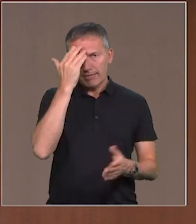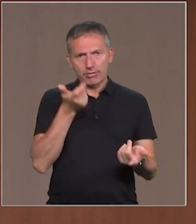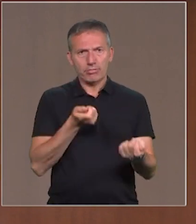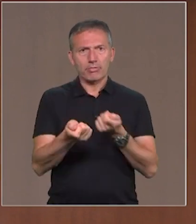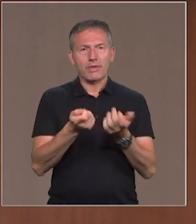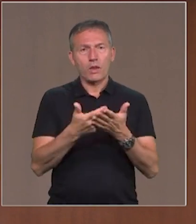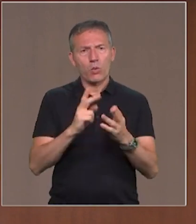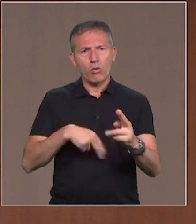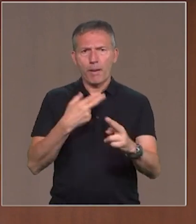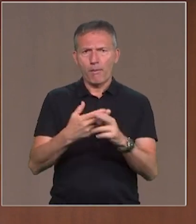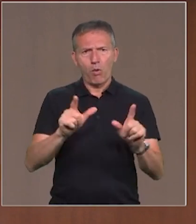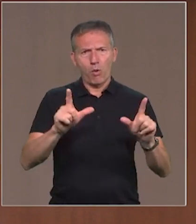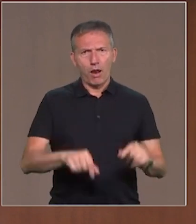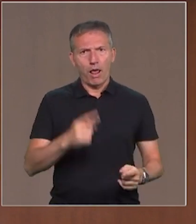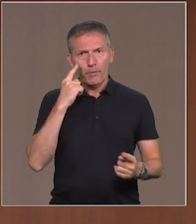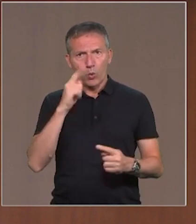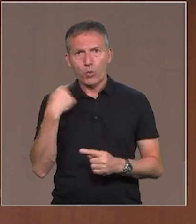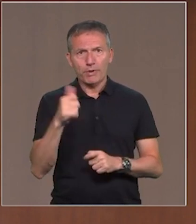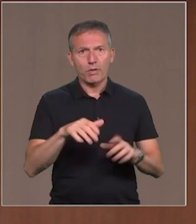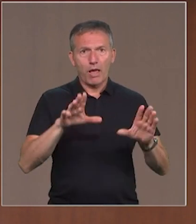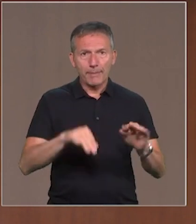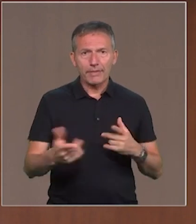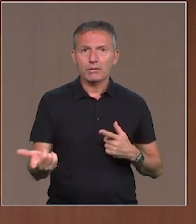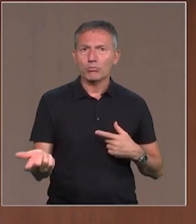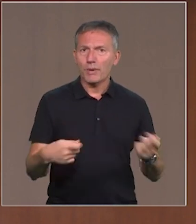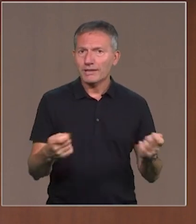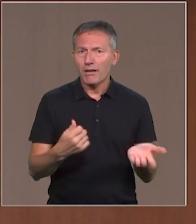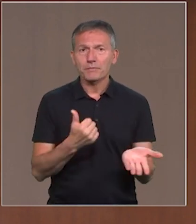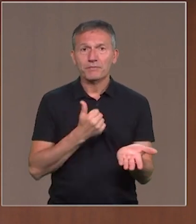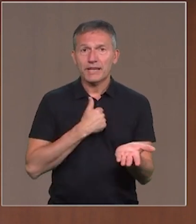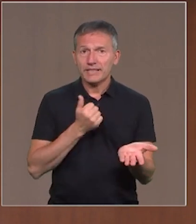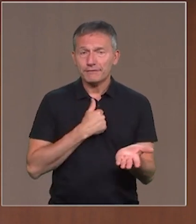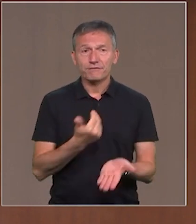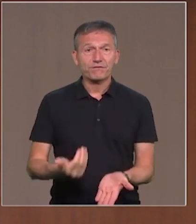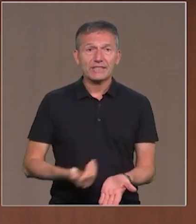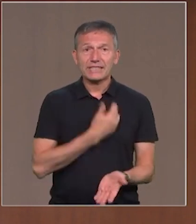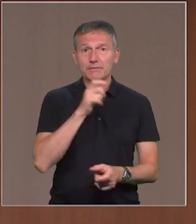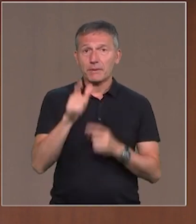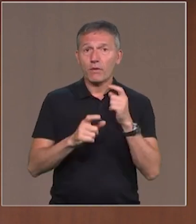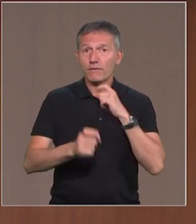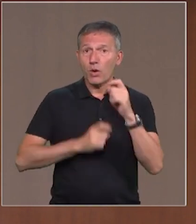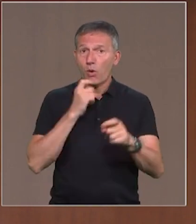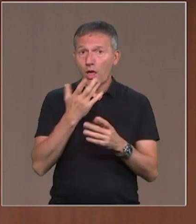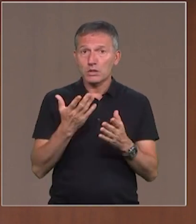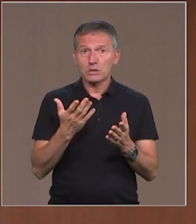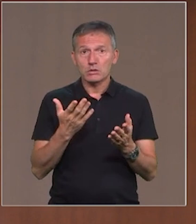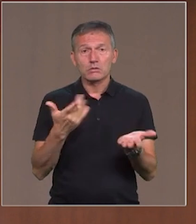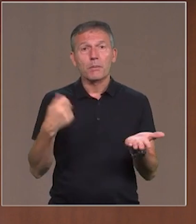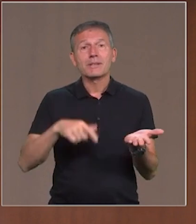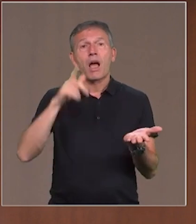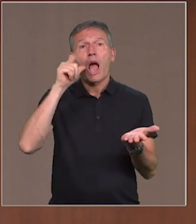nous répondrons présents pour les habitants, pour les commerçants, les artisans, pour les victimes de ces violences. Comme le président de la